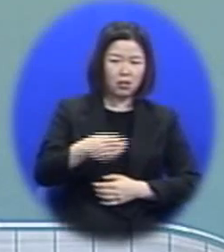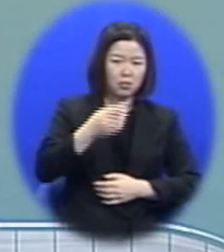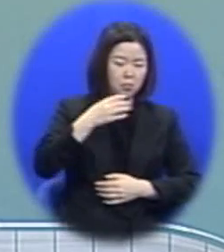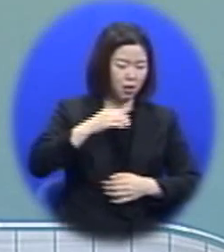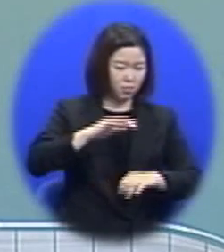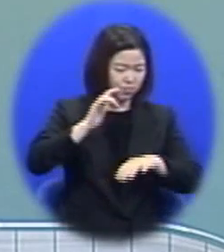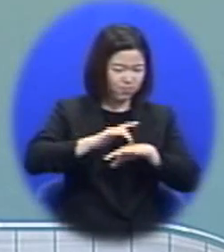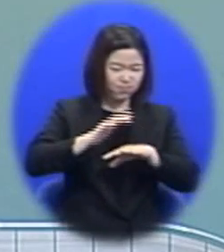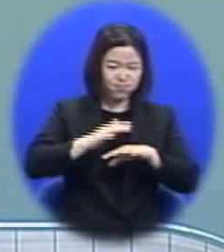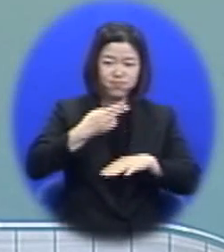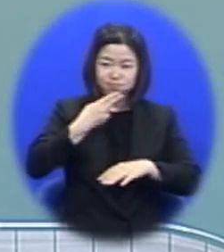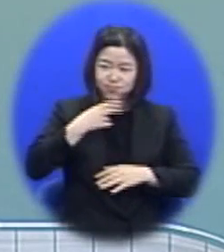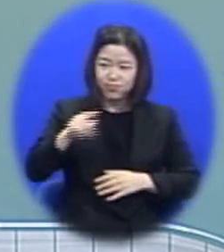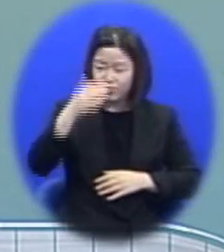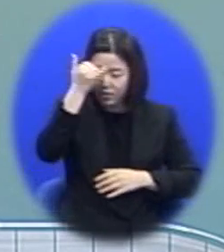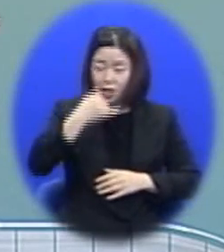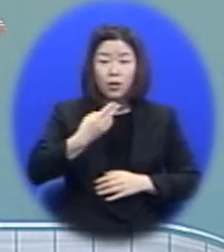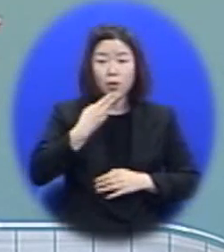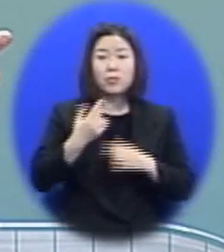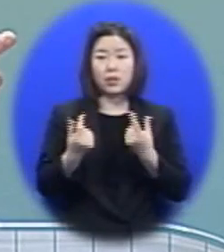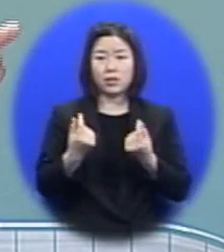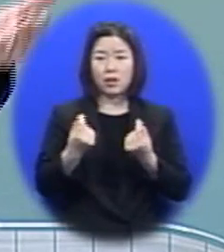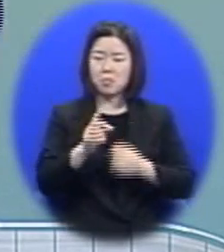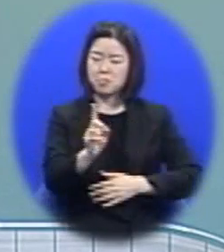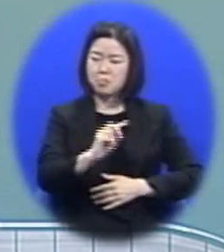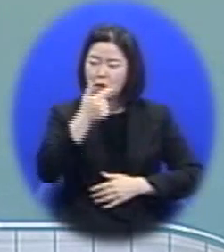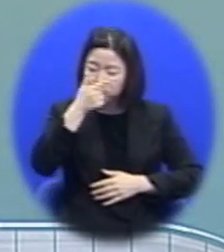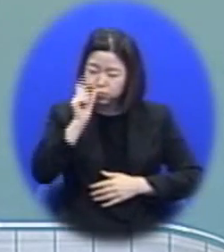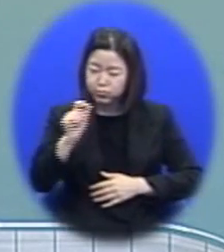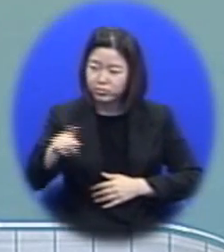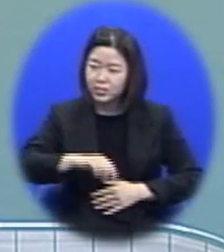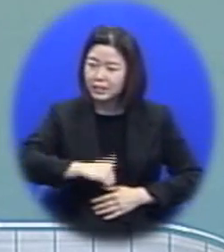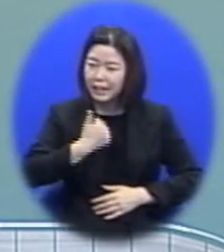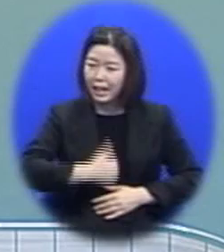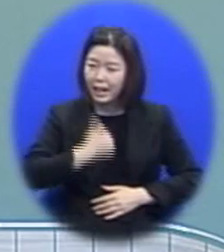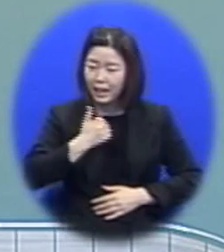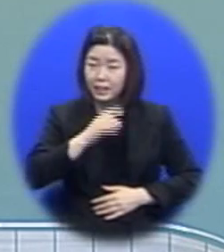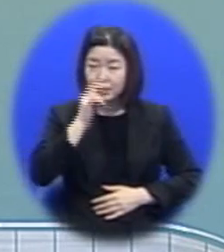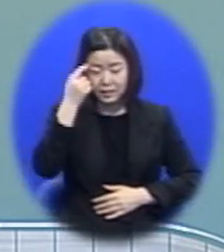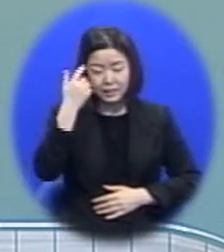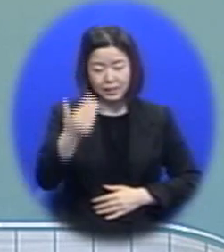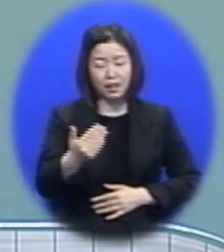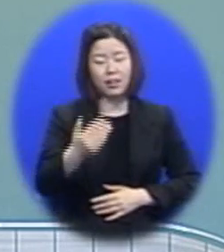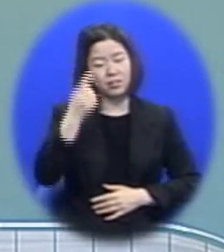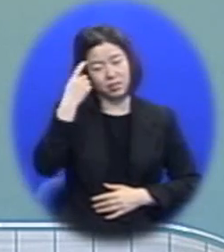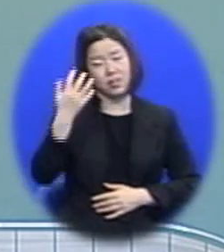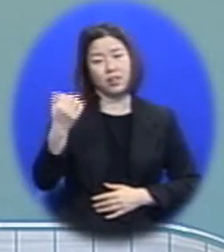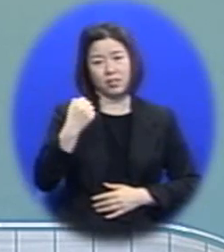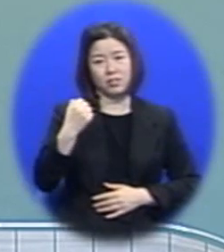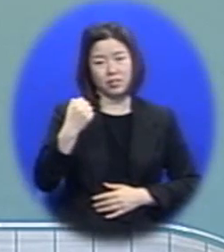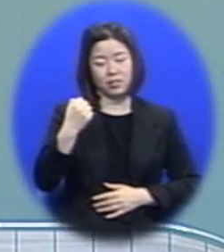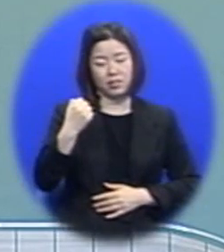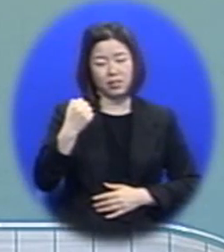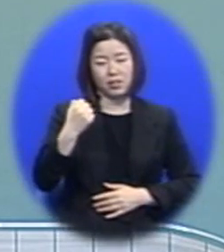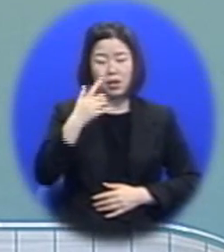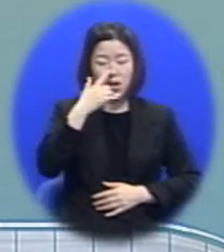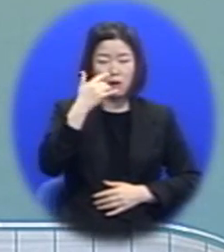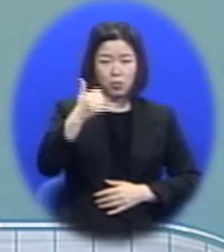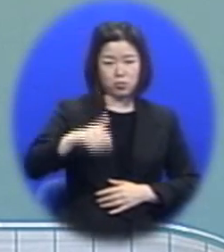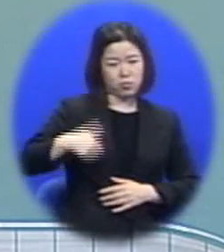일이죠 아니 뭐가 뭐가 부족하다고 화를 내느냐 말입니다 몰라서 하시는